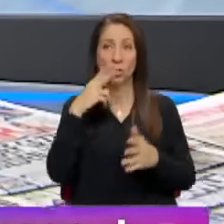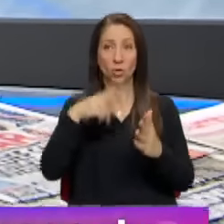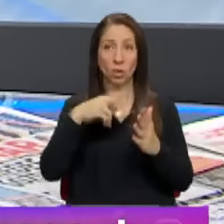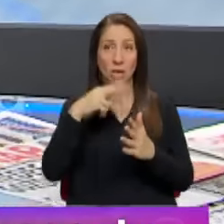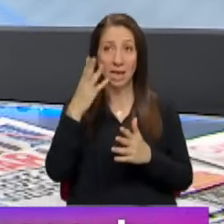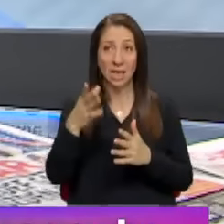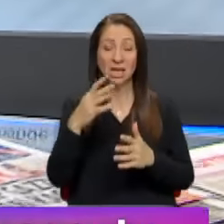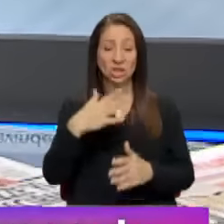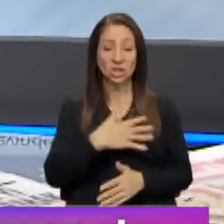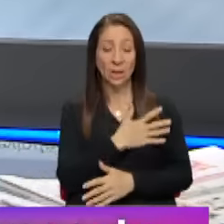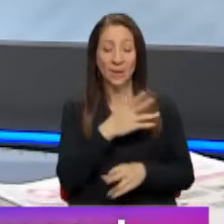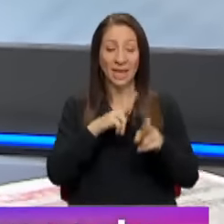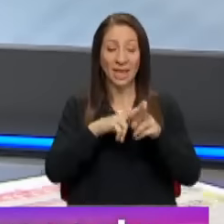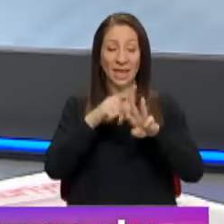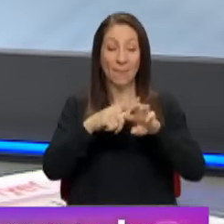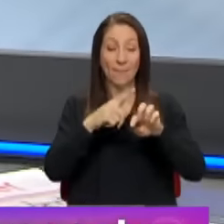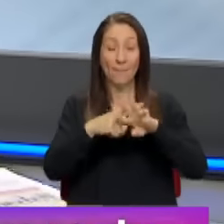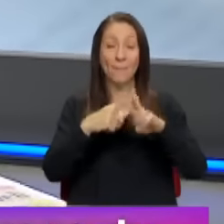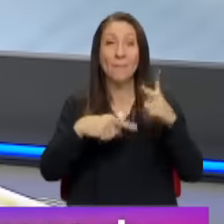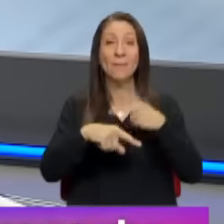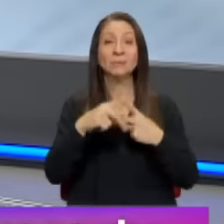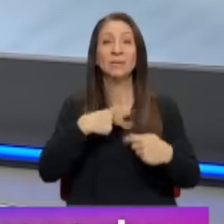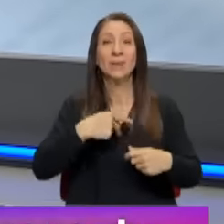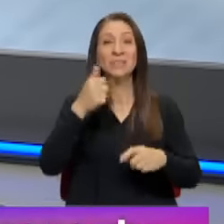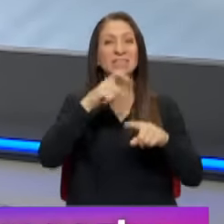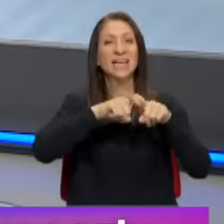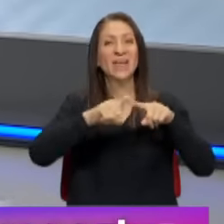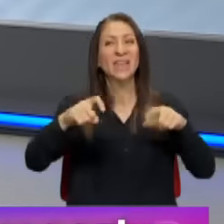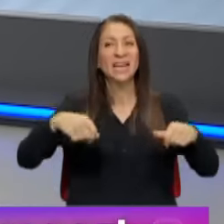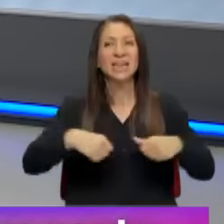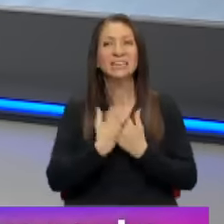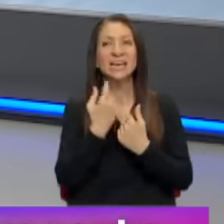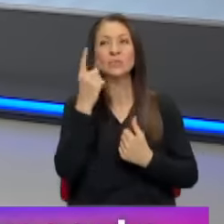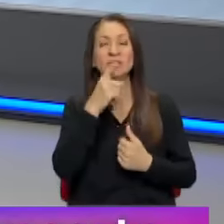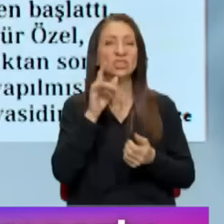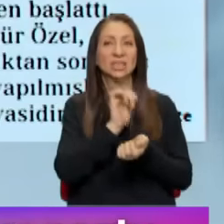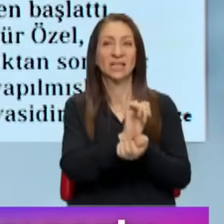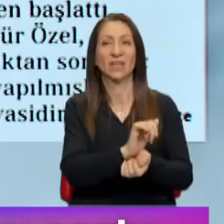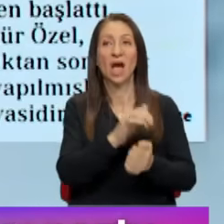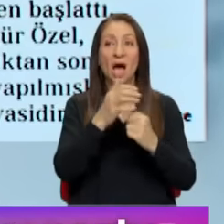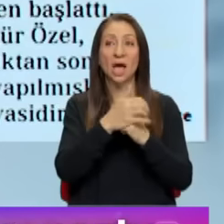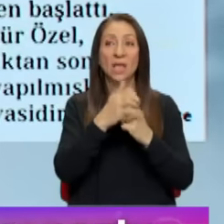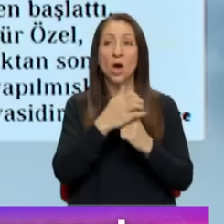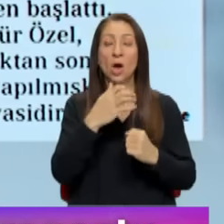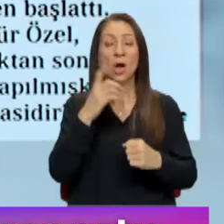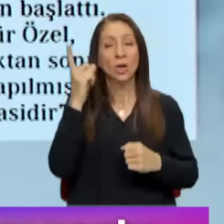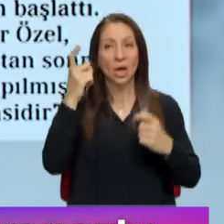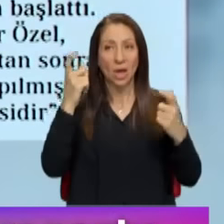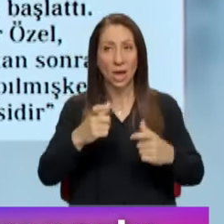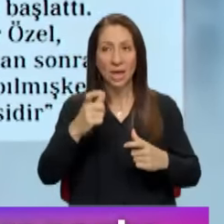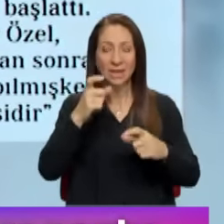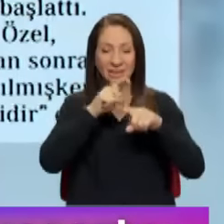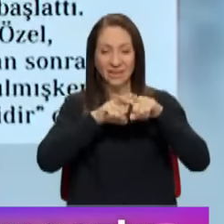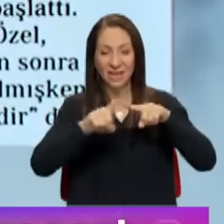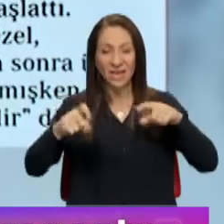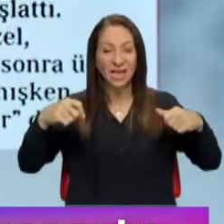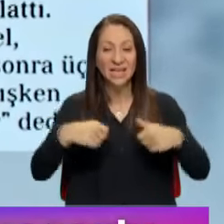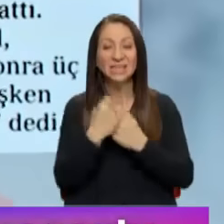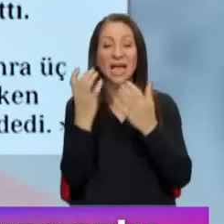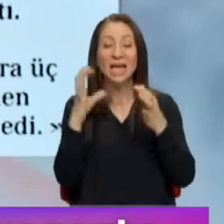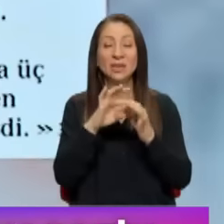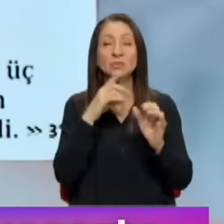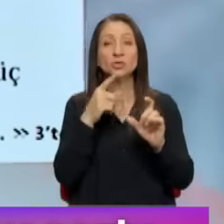okurlarla. CHP'li Kepez Belediye Başkanı teleferik kazası gerekçesiyle cezaevinde. Antalya Konya altındaki teleferik kazasına